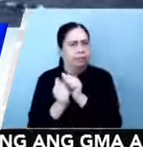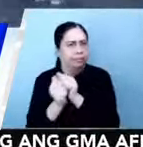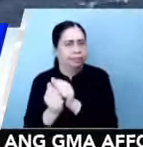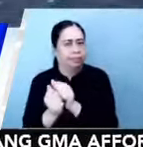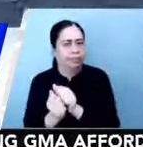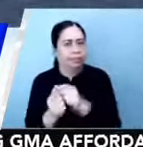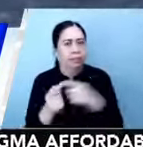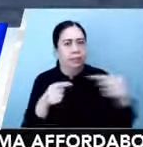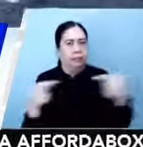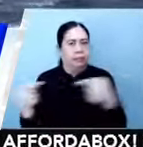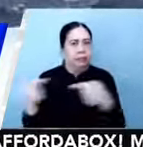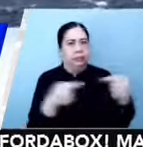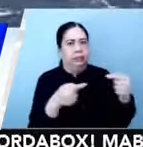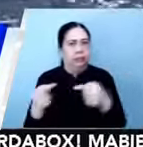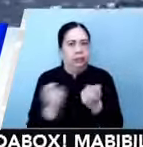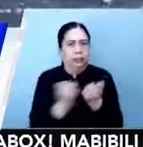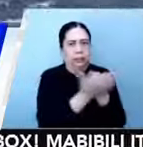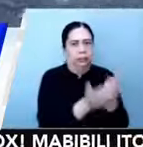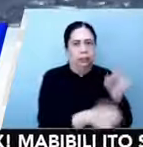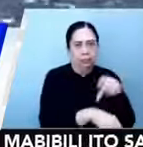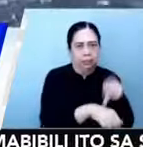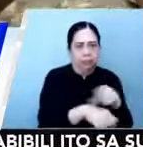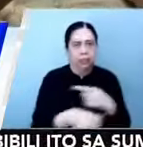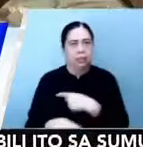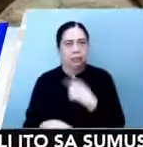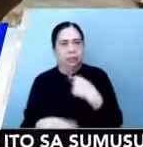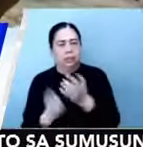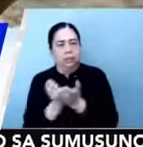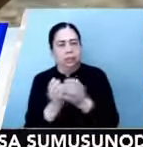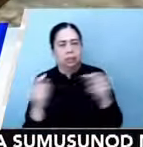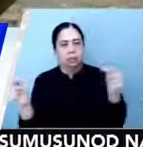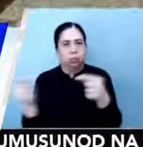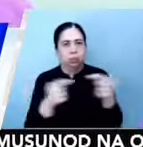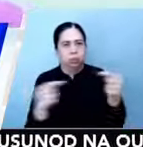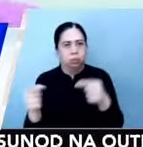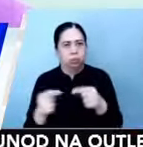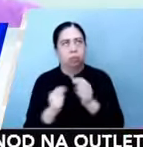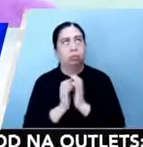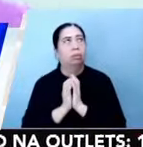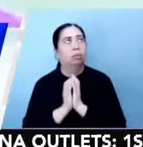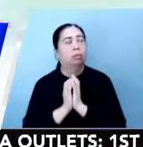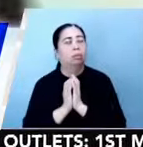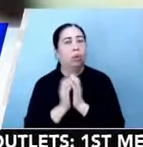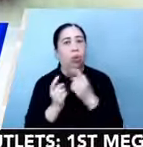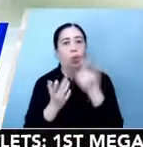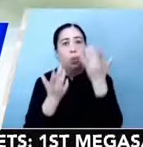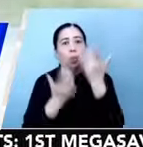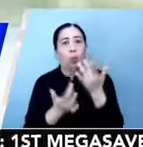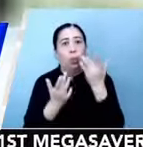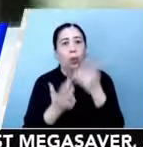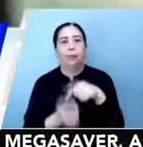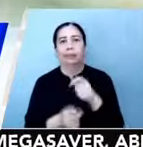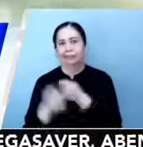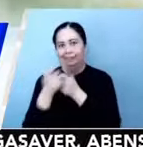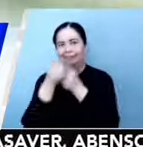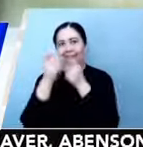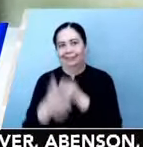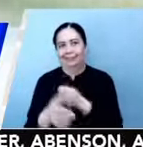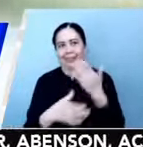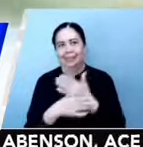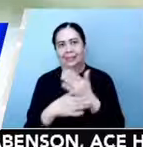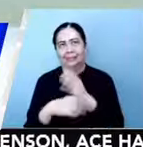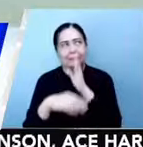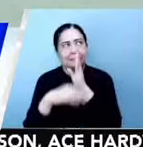mga barko ng Pilipinas at China sa West Philippine Sea, ang maliliit na mangingisdang gaya ni Rodel at Janjan, simple lang ang